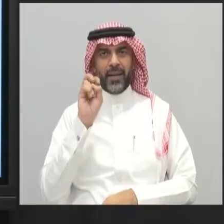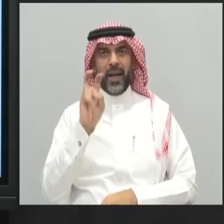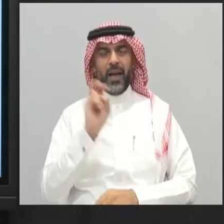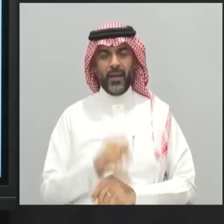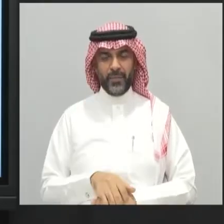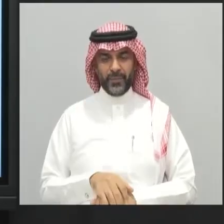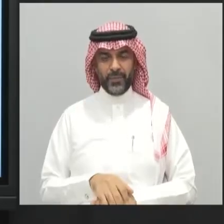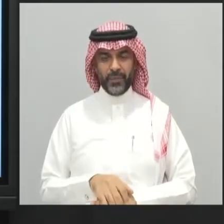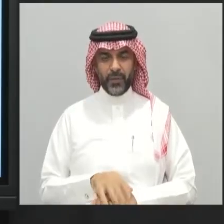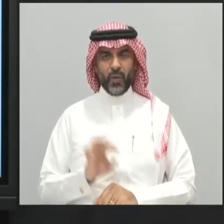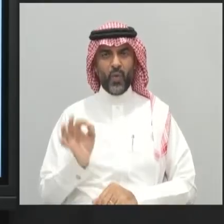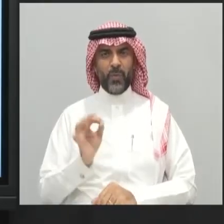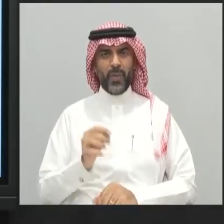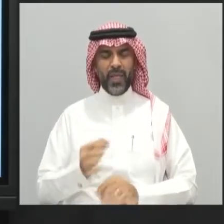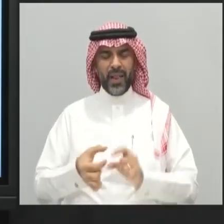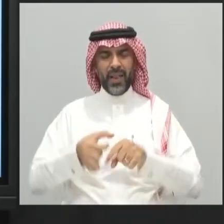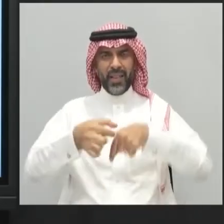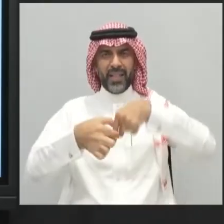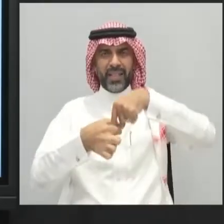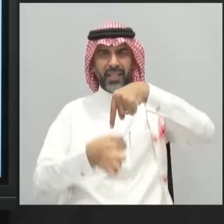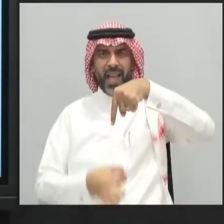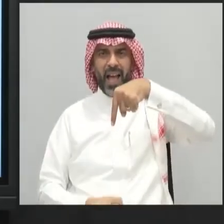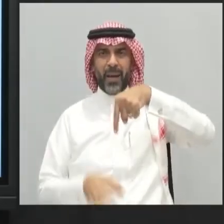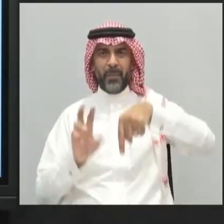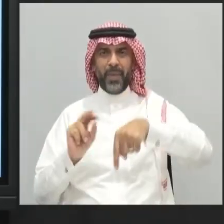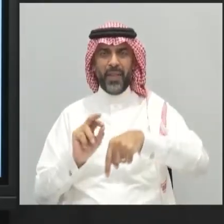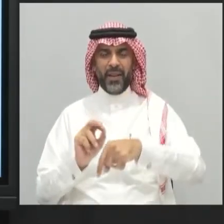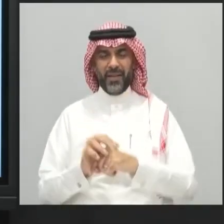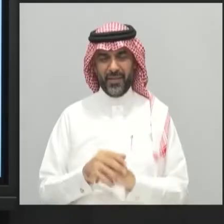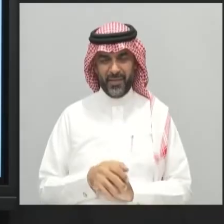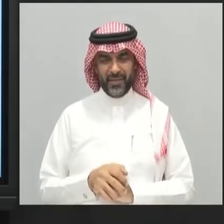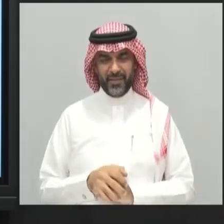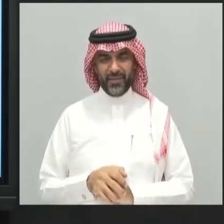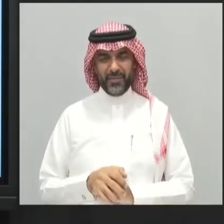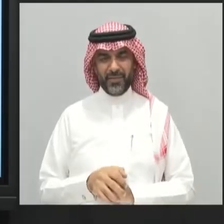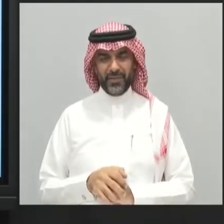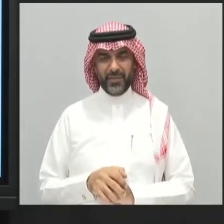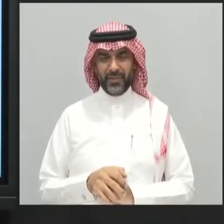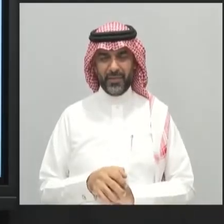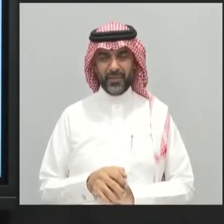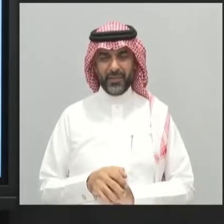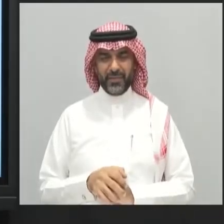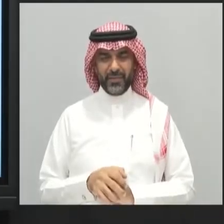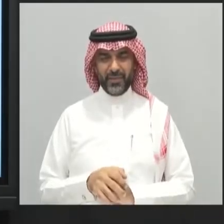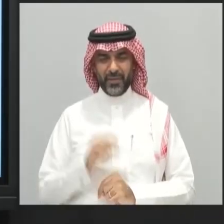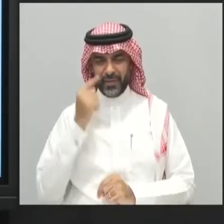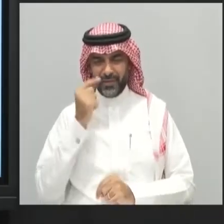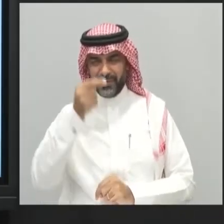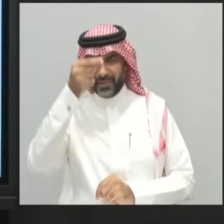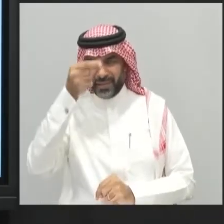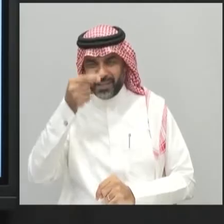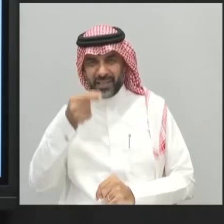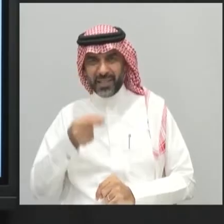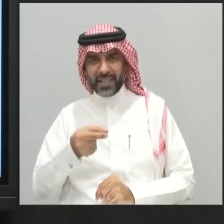الذي يشبه الساق نلاحظ صغرناه بسويقه ولكنه هو الجزء الذي يشبه ماذا اسا